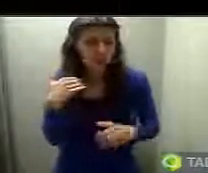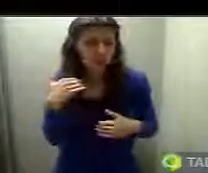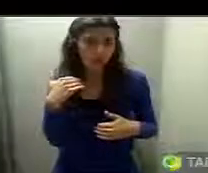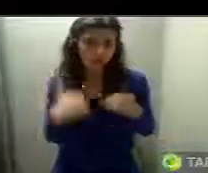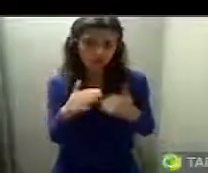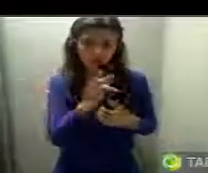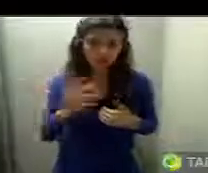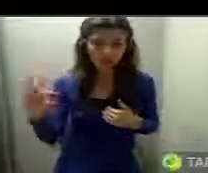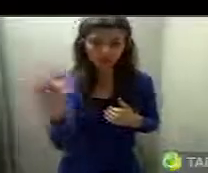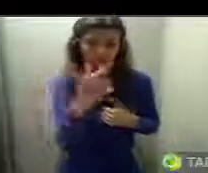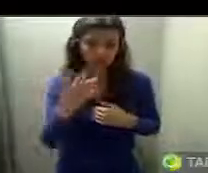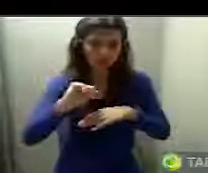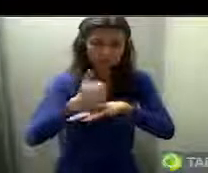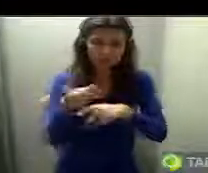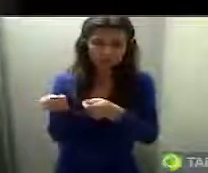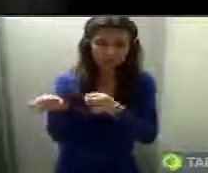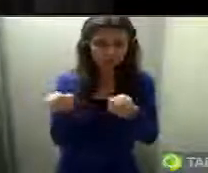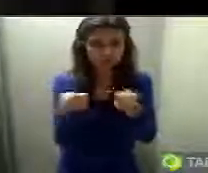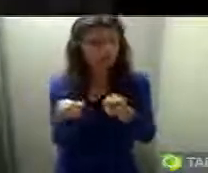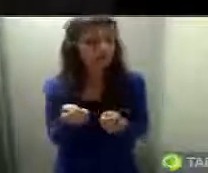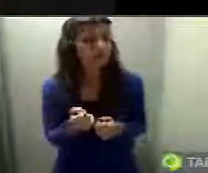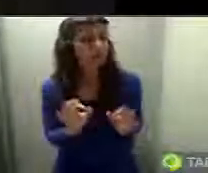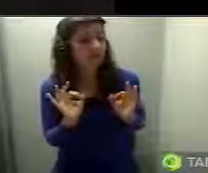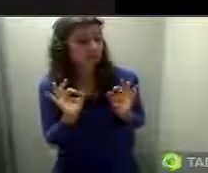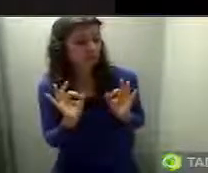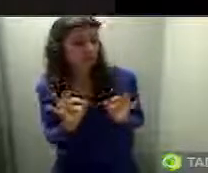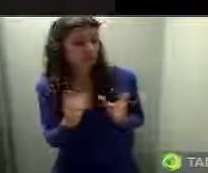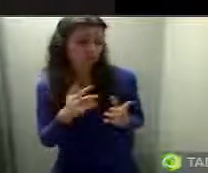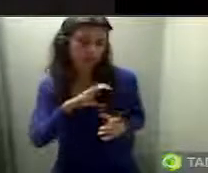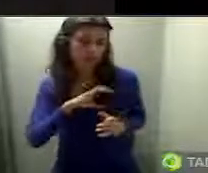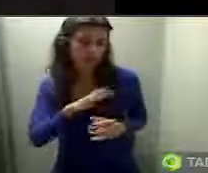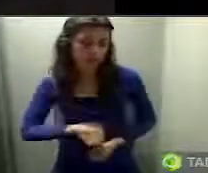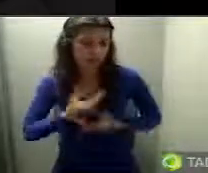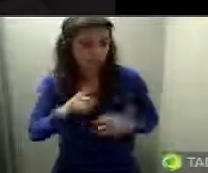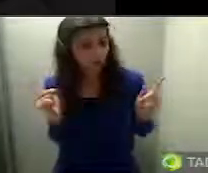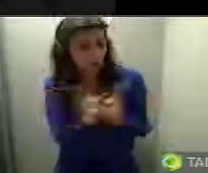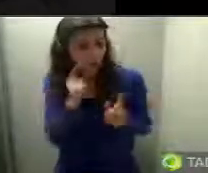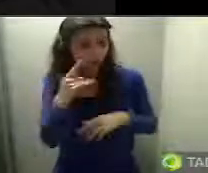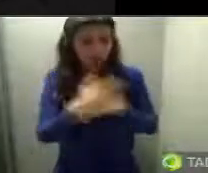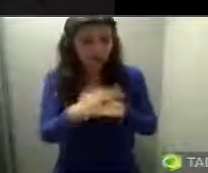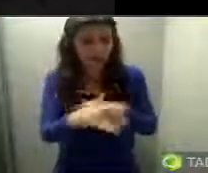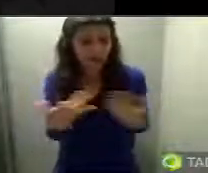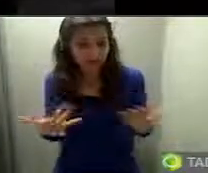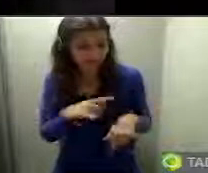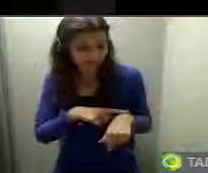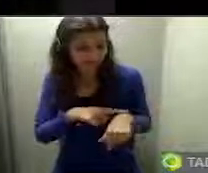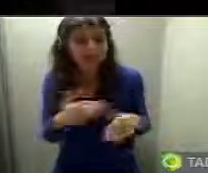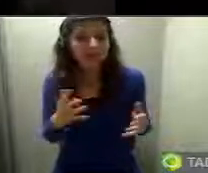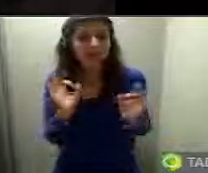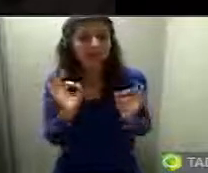vous parler très très brièvement, parce que je crois qu'on est un petit peu en retard, de la manière dont ont